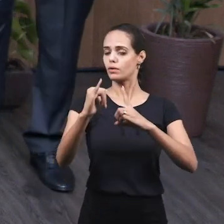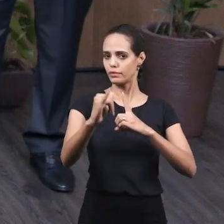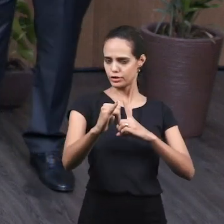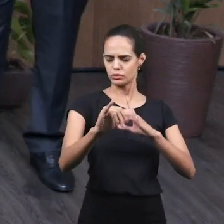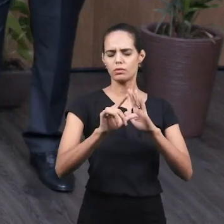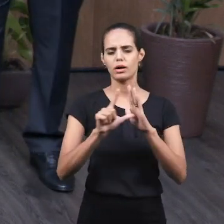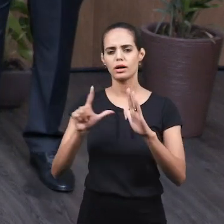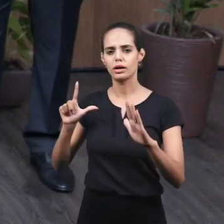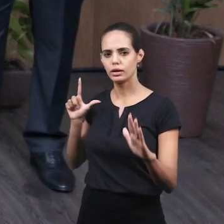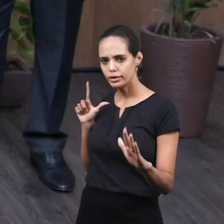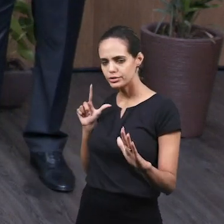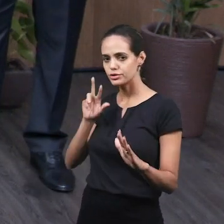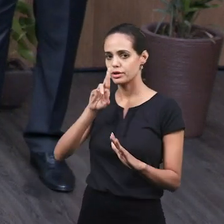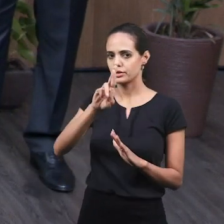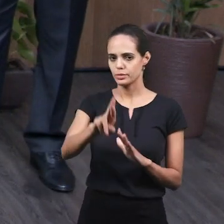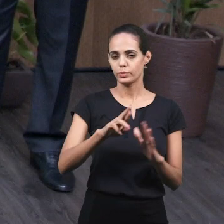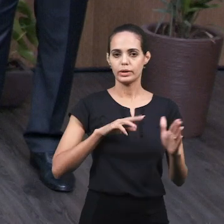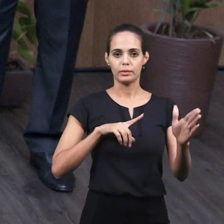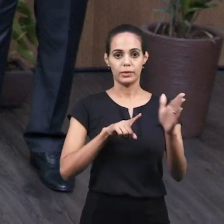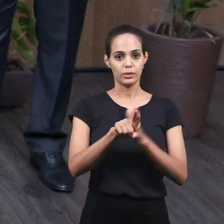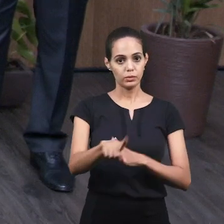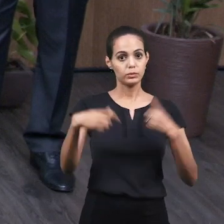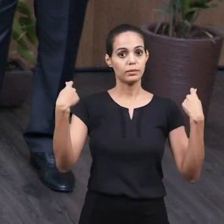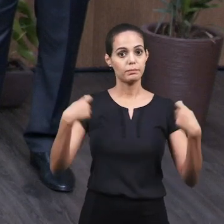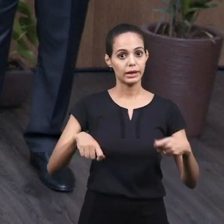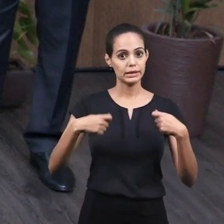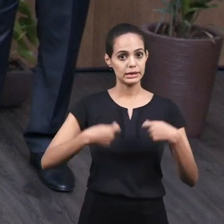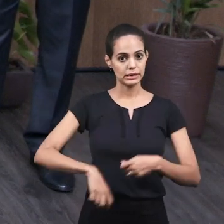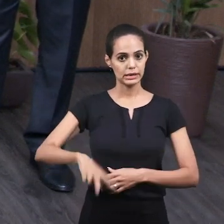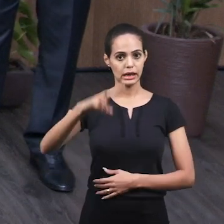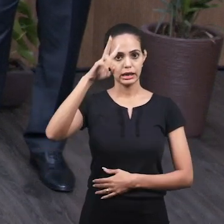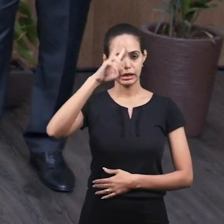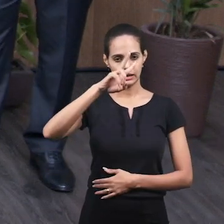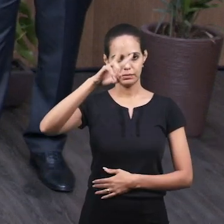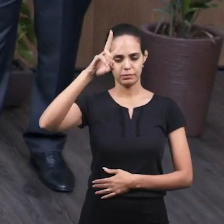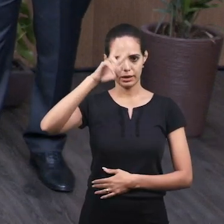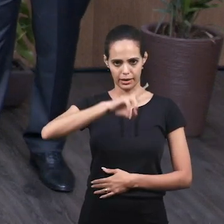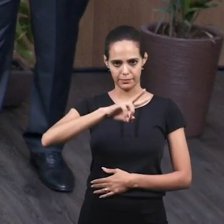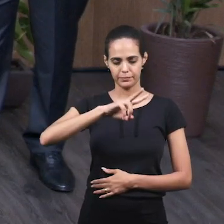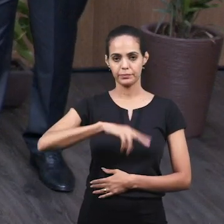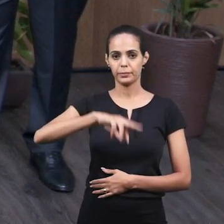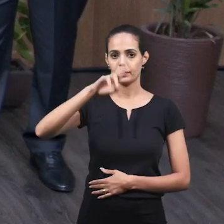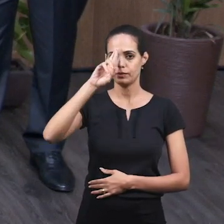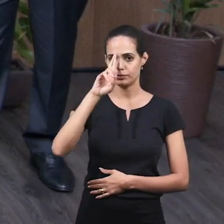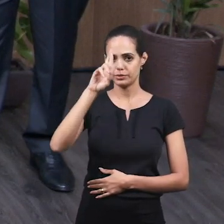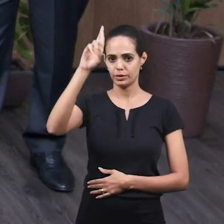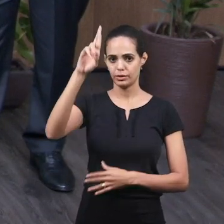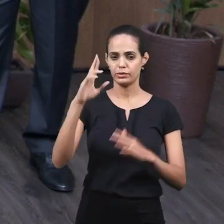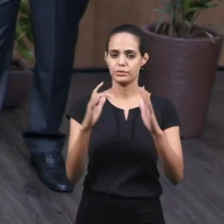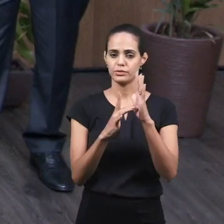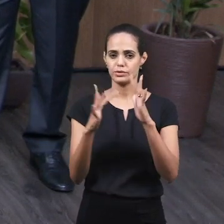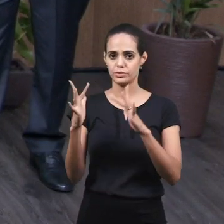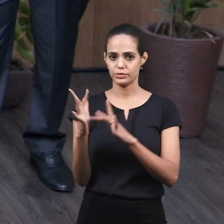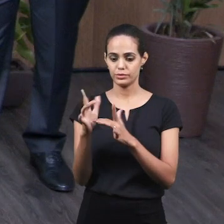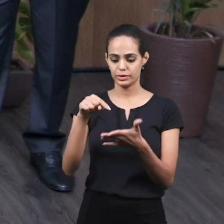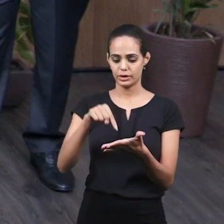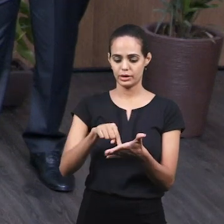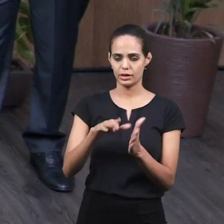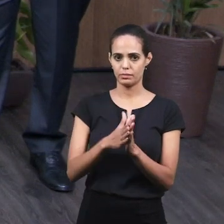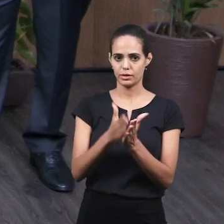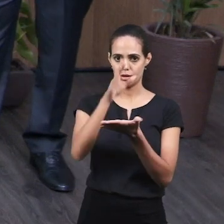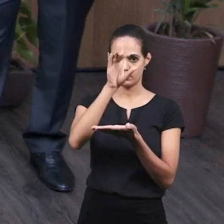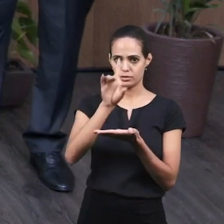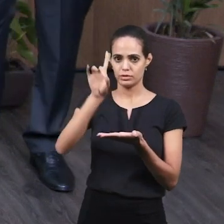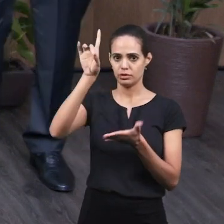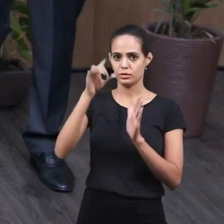questions, nous avons besoin de nous rappeler que le Seigneur Jésus, comme la Bible nous dit, est la parole de